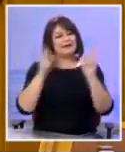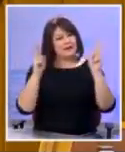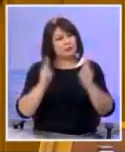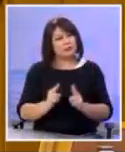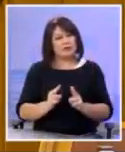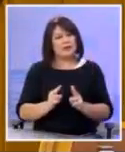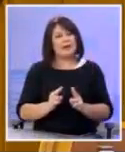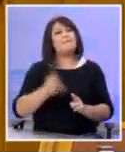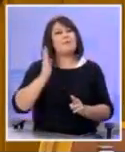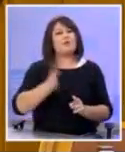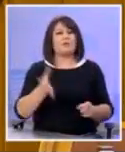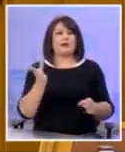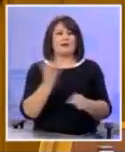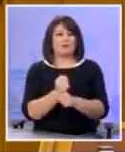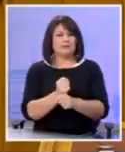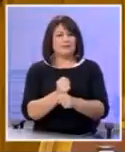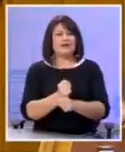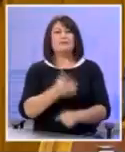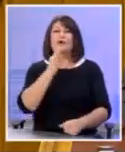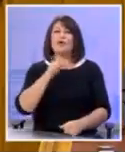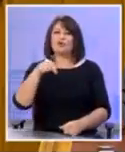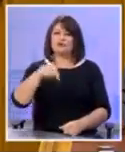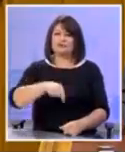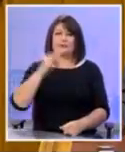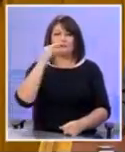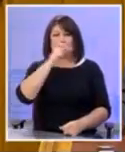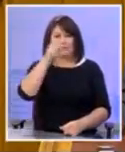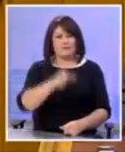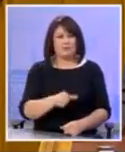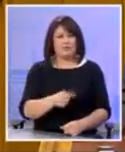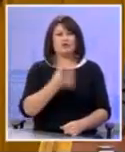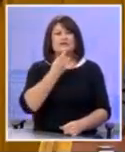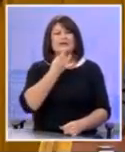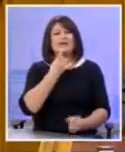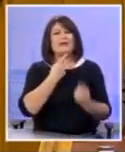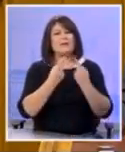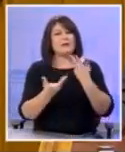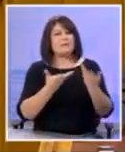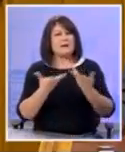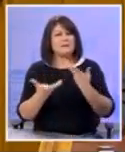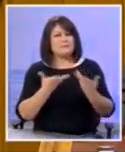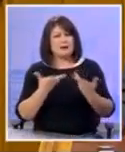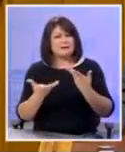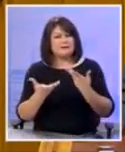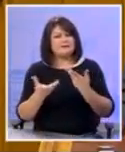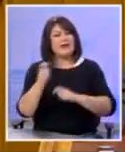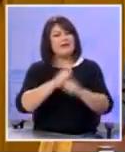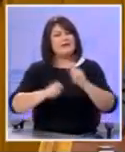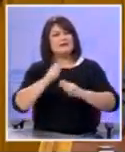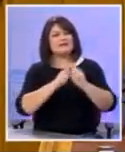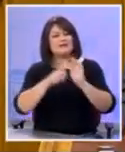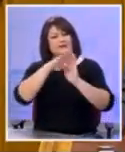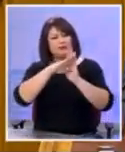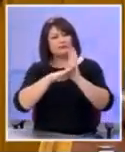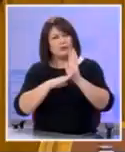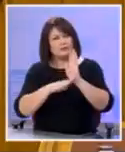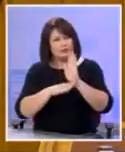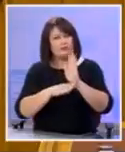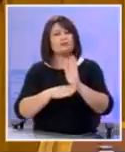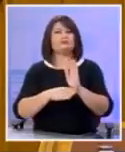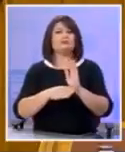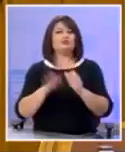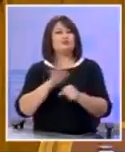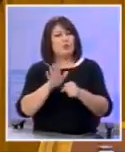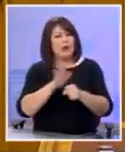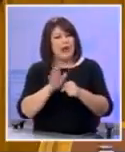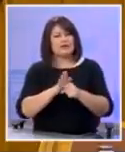Και αυτό μπορεί να επιτευχθεί, διότι ο σημερινός Πρωθυπουργός με τη σκληρή διαπραγμάτευση που έκανε δημιούργησε τις προϋποθέσεις εκείνες, όπως το